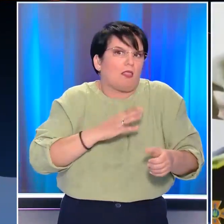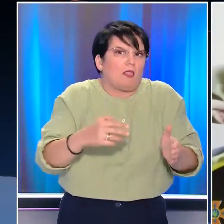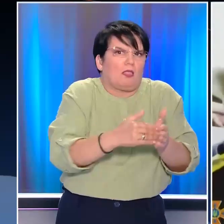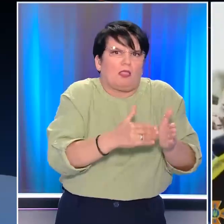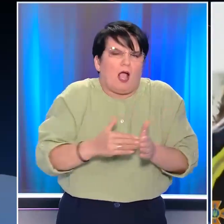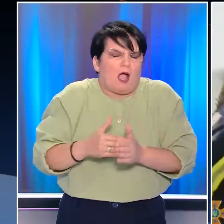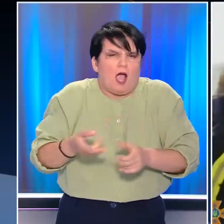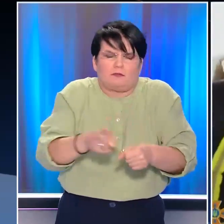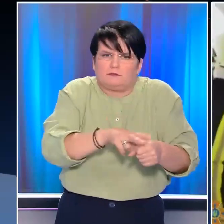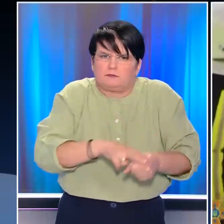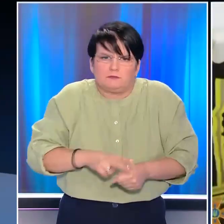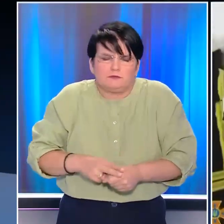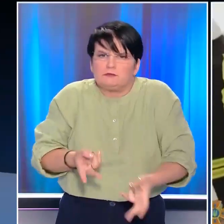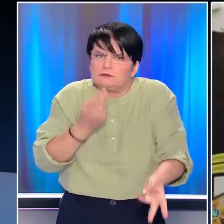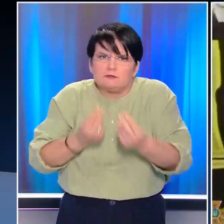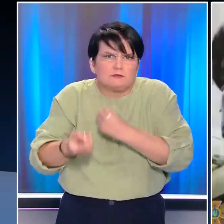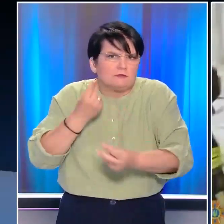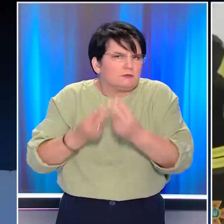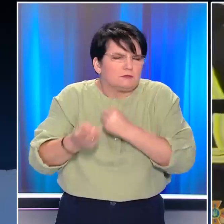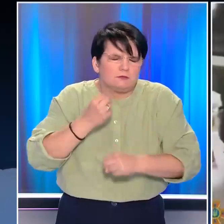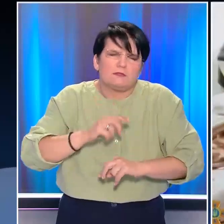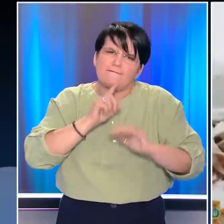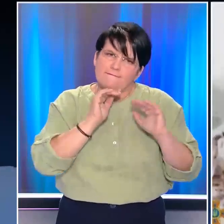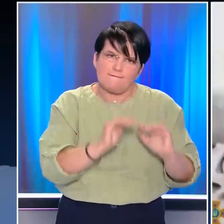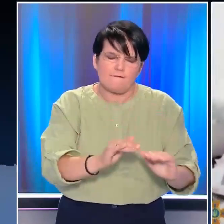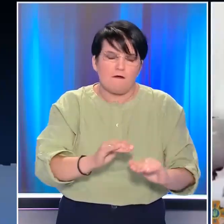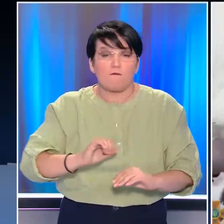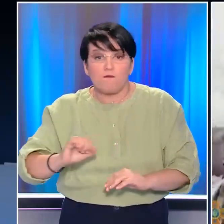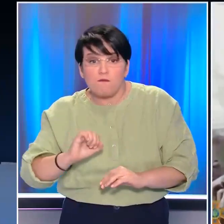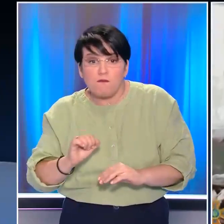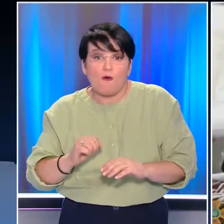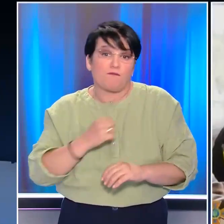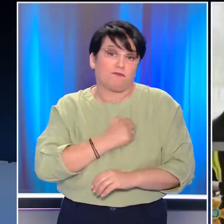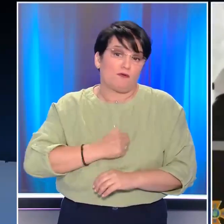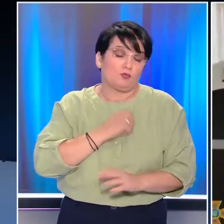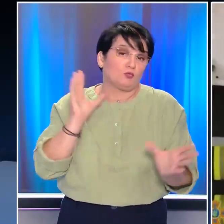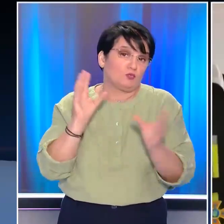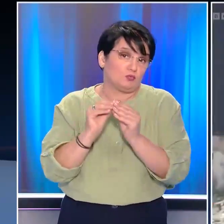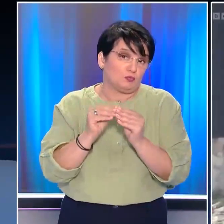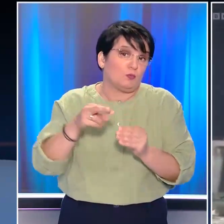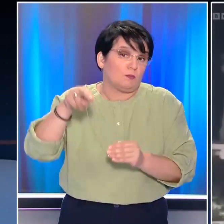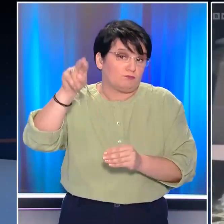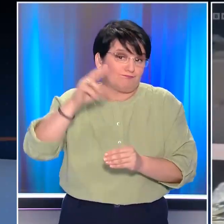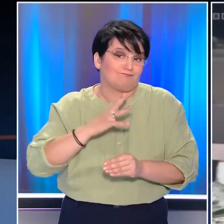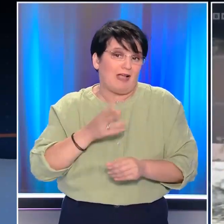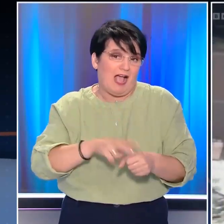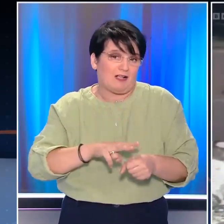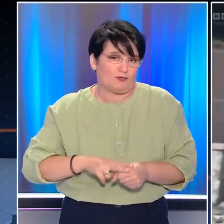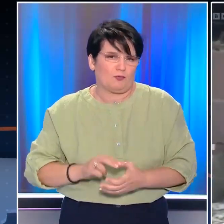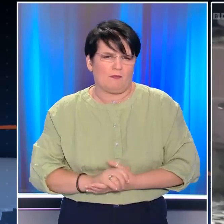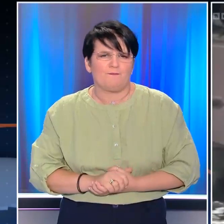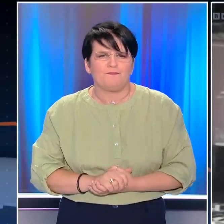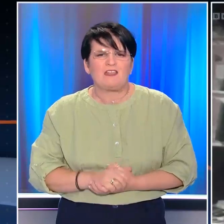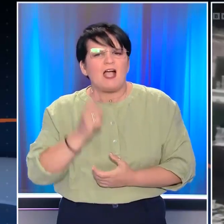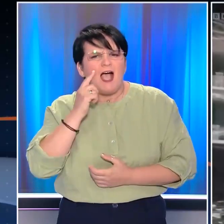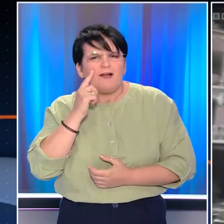οι επιχειρήσεις έρευνας και διάσωσης των θυμάτων συνεχίζονται διάκοπα. Οι φόβοι για αύξηση του τραγικού απολογισμού εντείνονται. This comes not long after